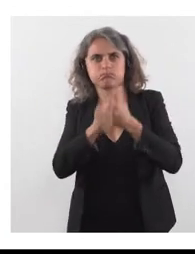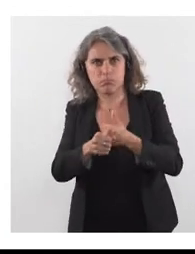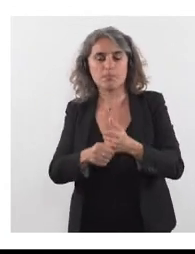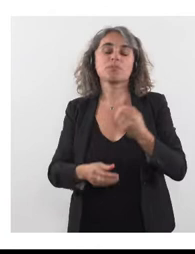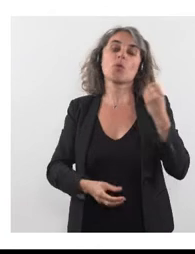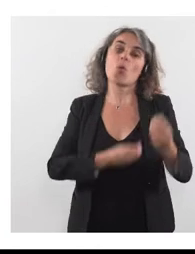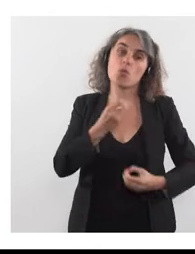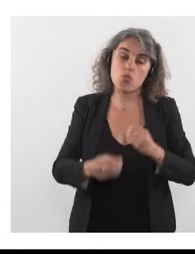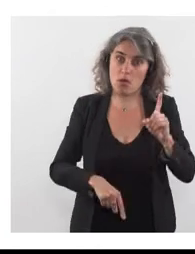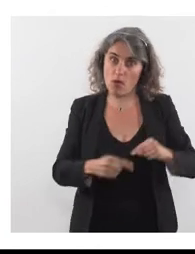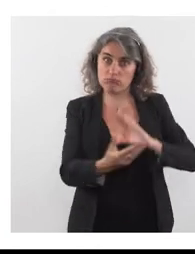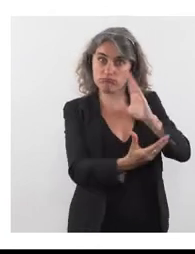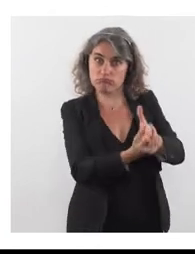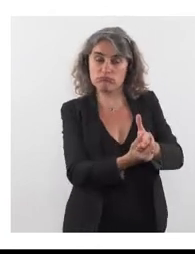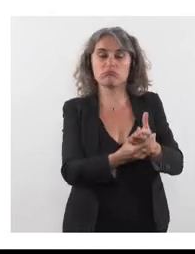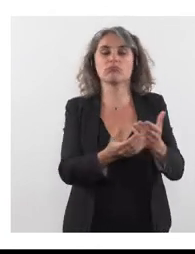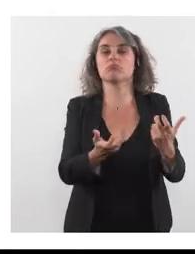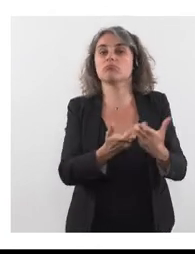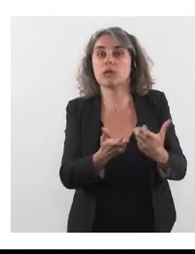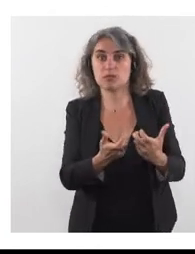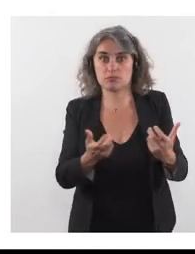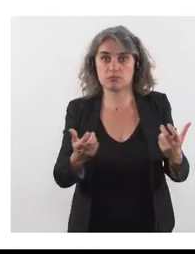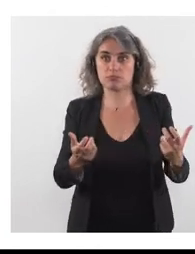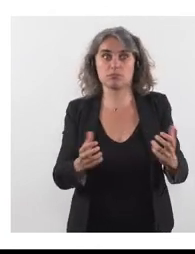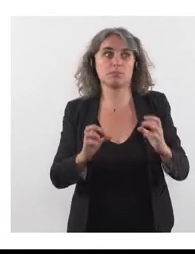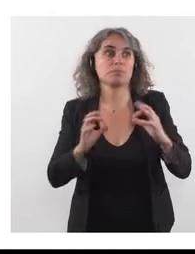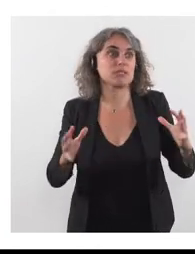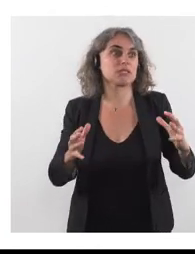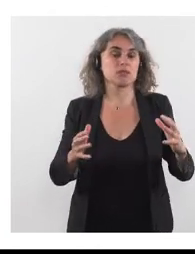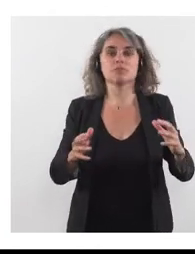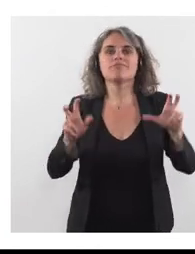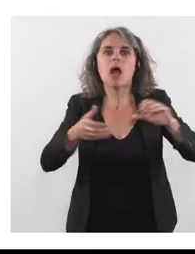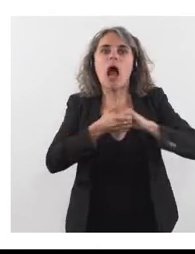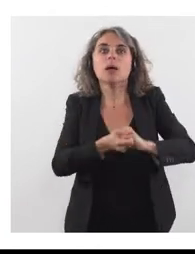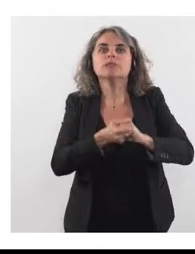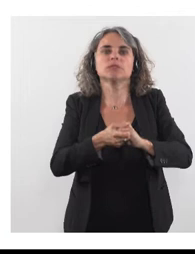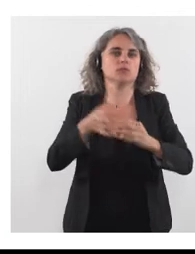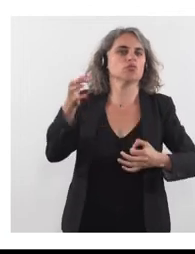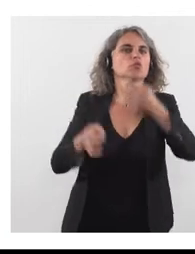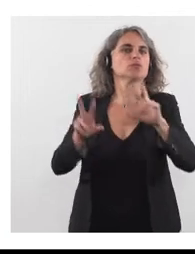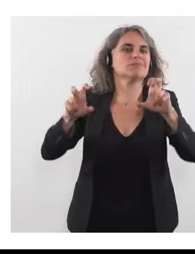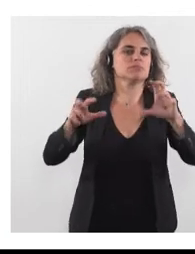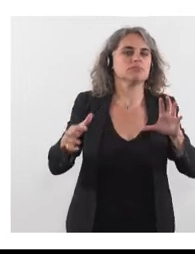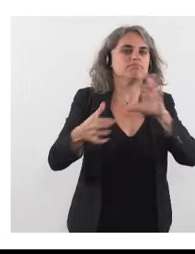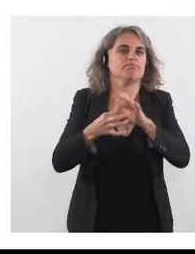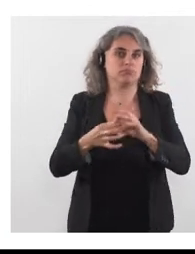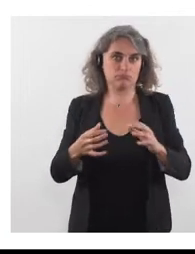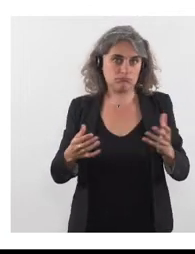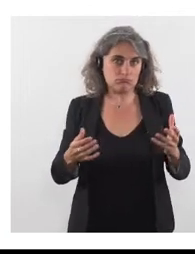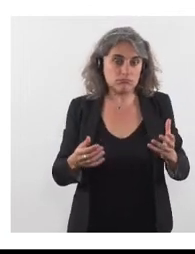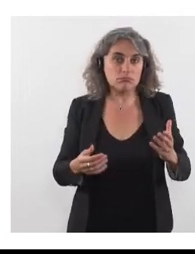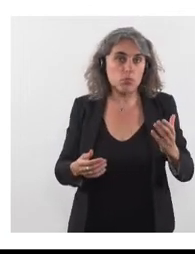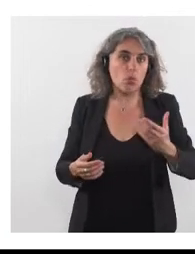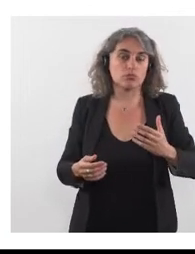ou encore d'intervenir dans le cadre, en tant qu'amicus curiae, c'est-à-dire ami de la Cour, dans le cadre de tierces interventions,